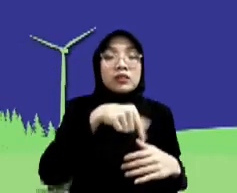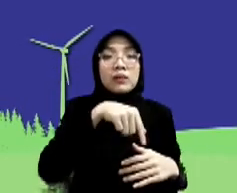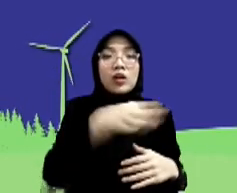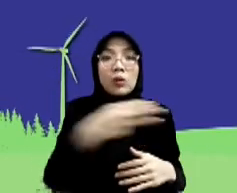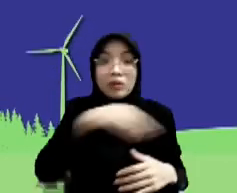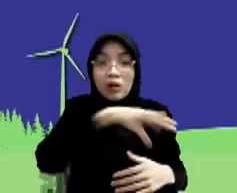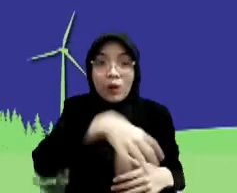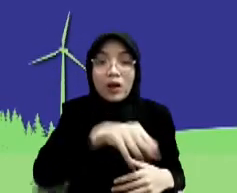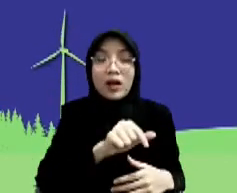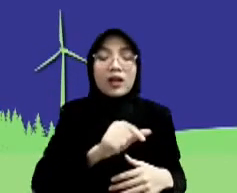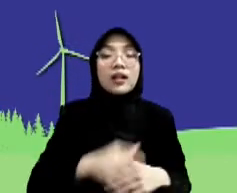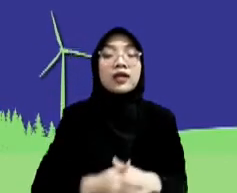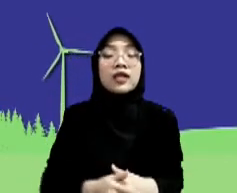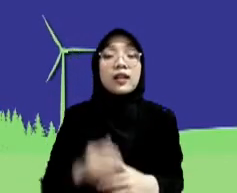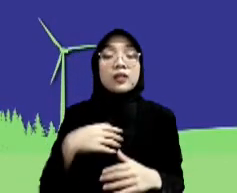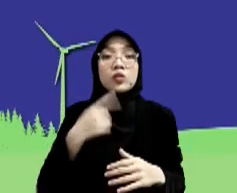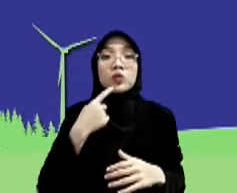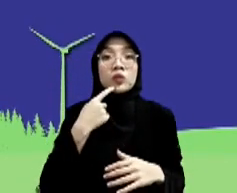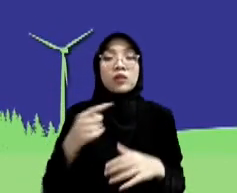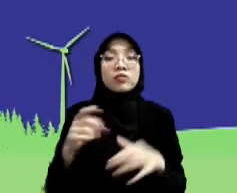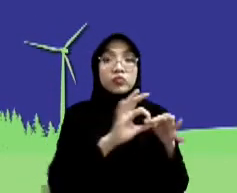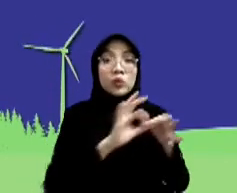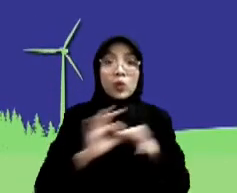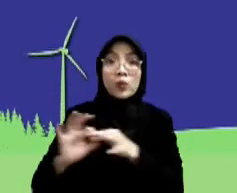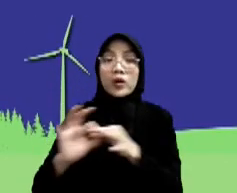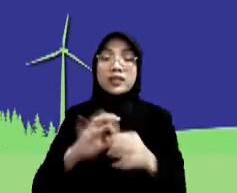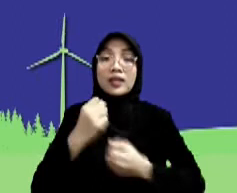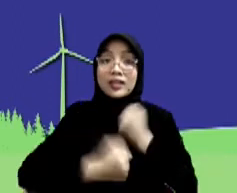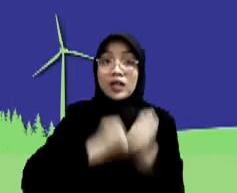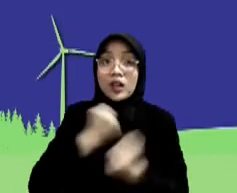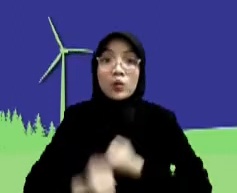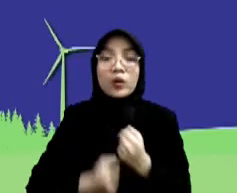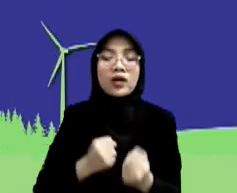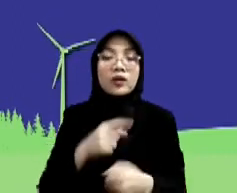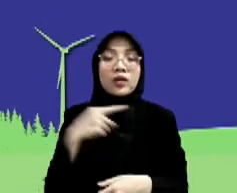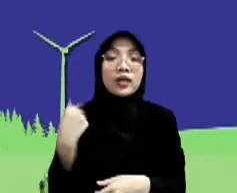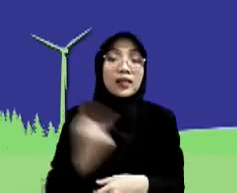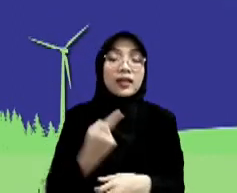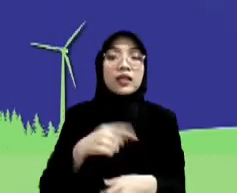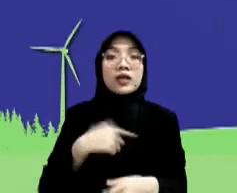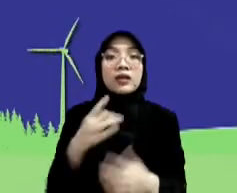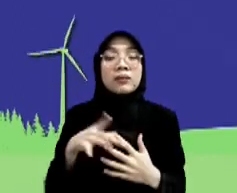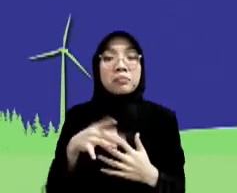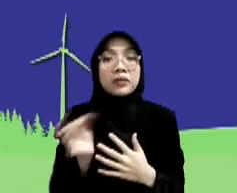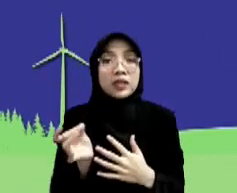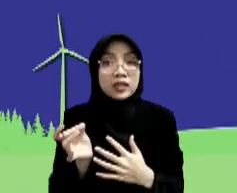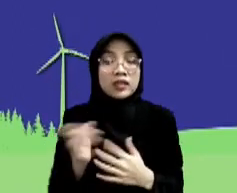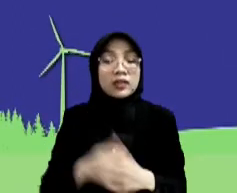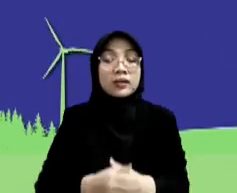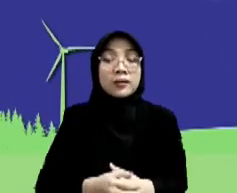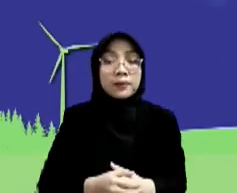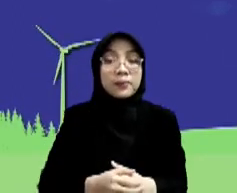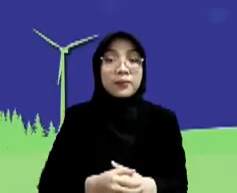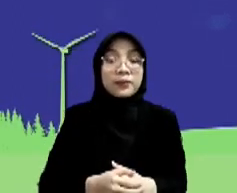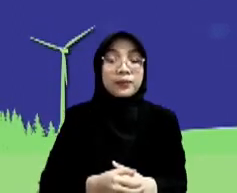eh the the the type of collaboration yang kita lakukan ya Eh Which is eh what